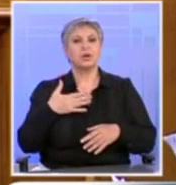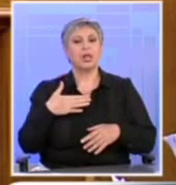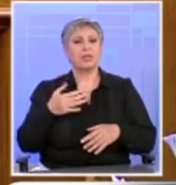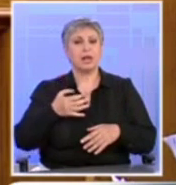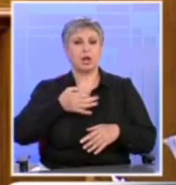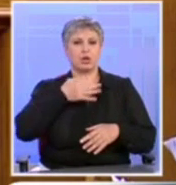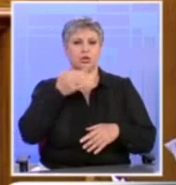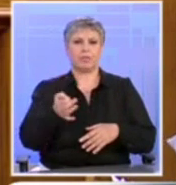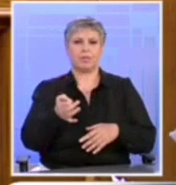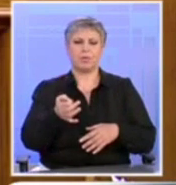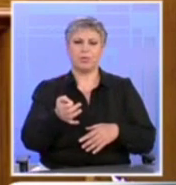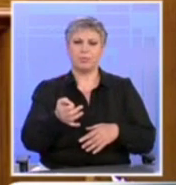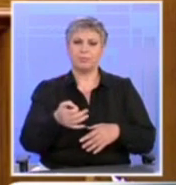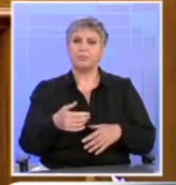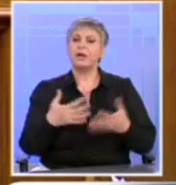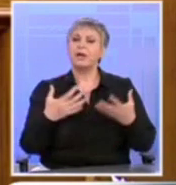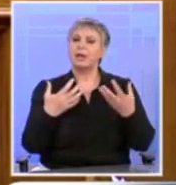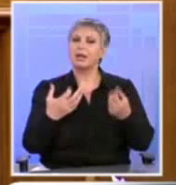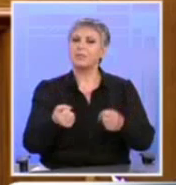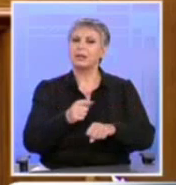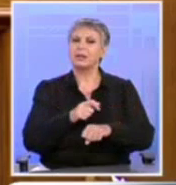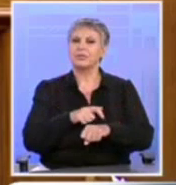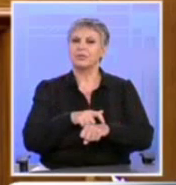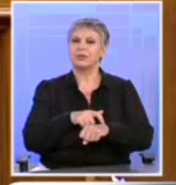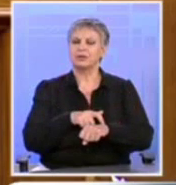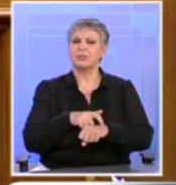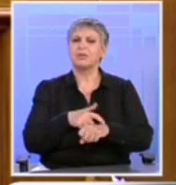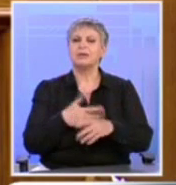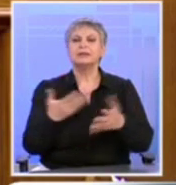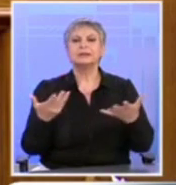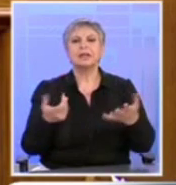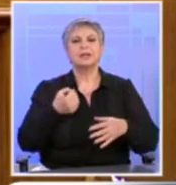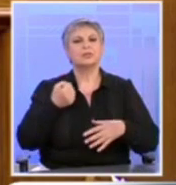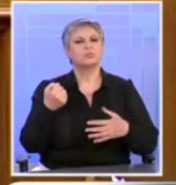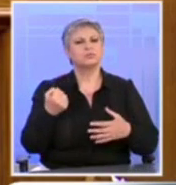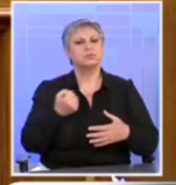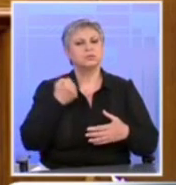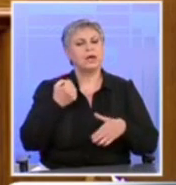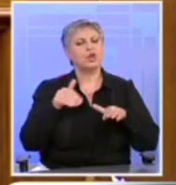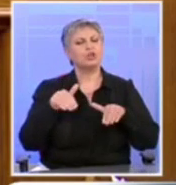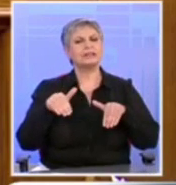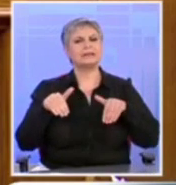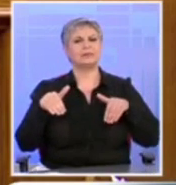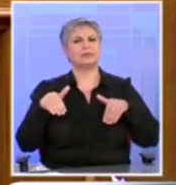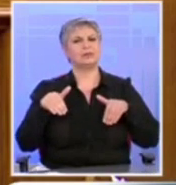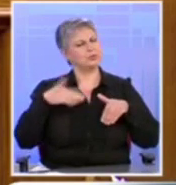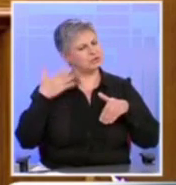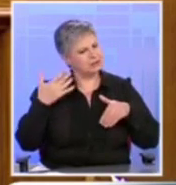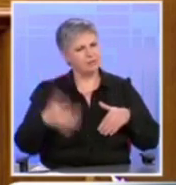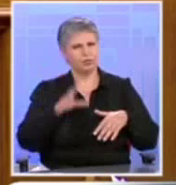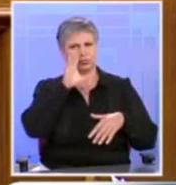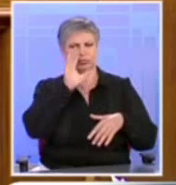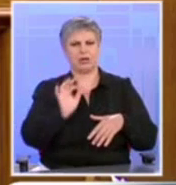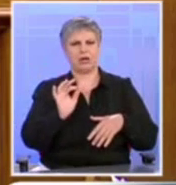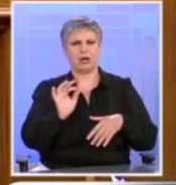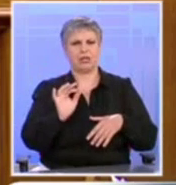την εισήγησή μου. Υπάρχει ένας επώδυνος, όπως είπα και στην αρχή, συμβιβασμός. Αλλά έχουν γίνει